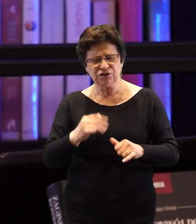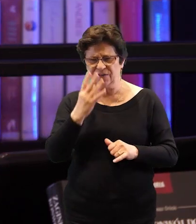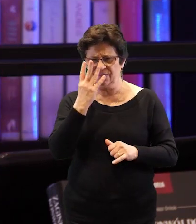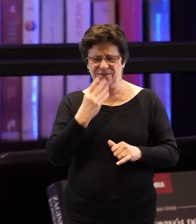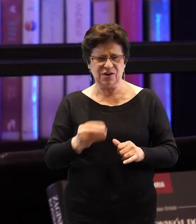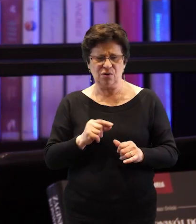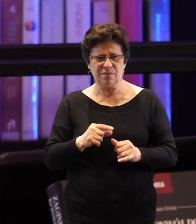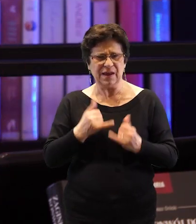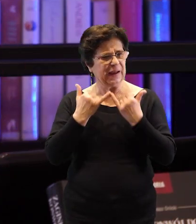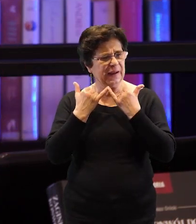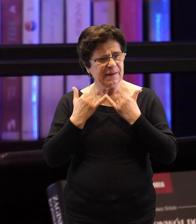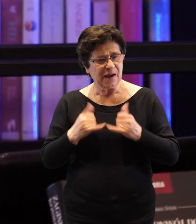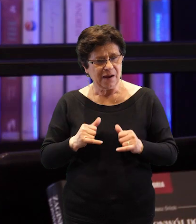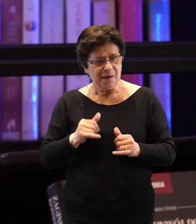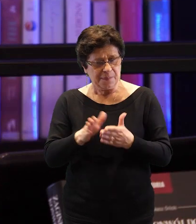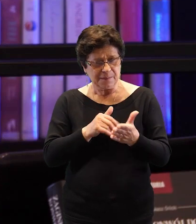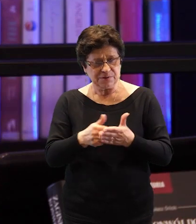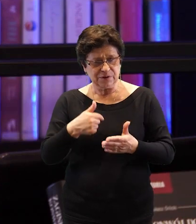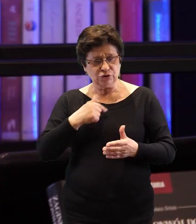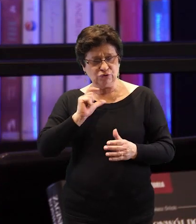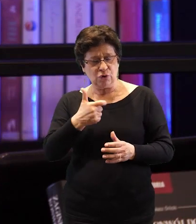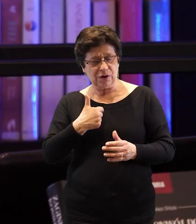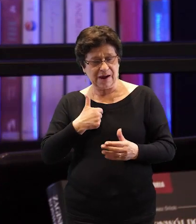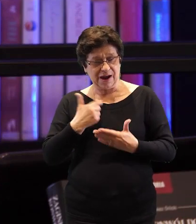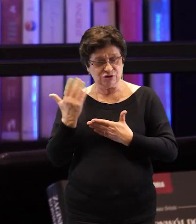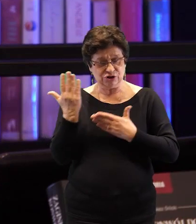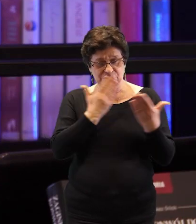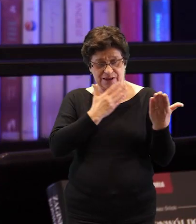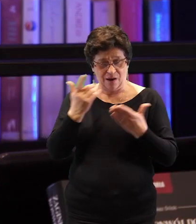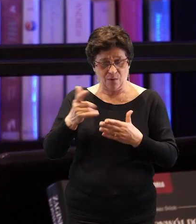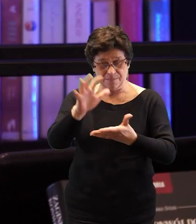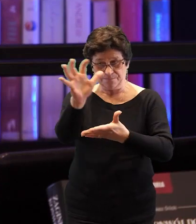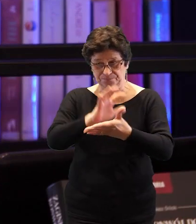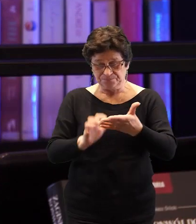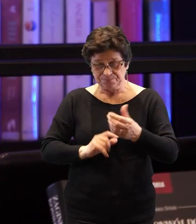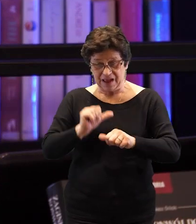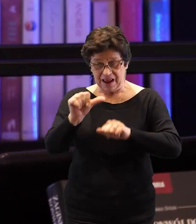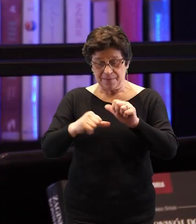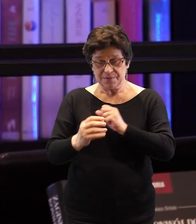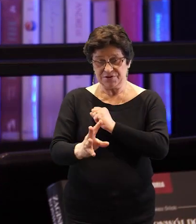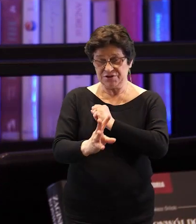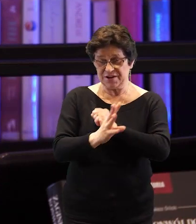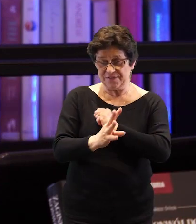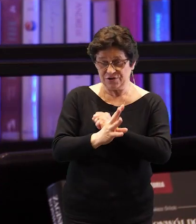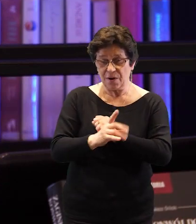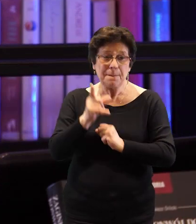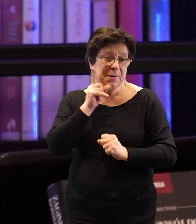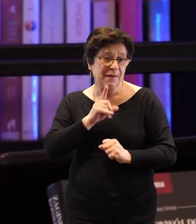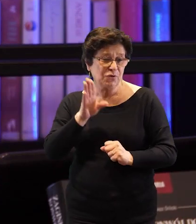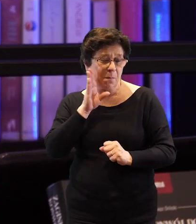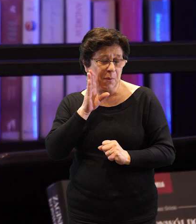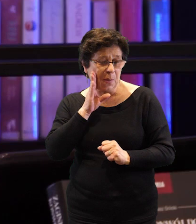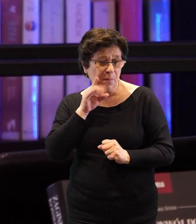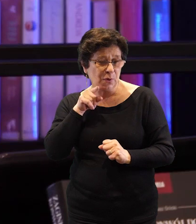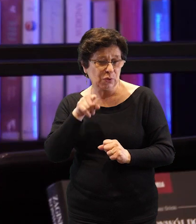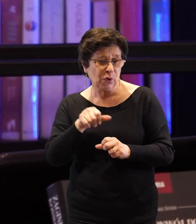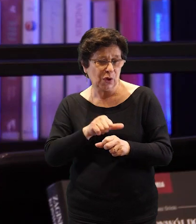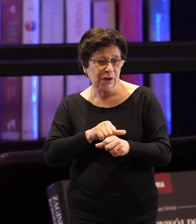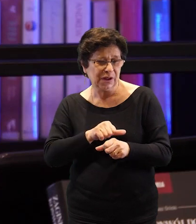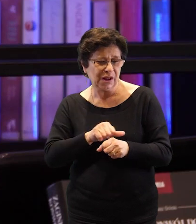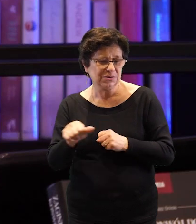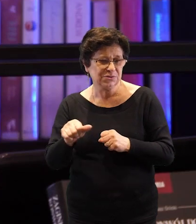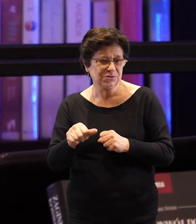sprzeczności, że to, co ja czytałem w artykułach z lat 90., prawdopodobnie to jest jakaś, mówiąc